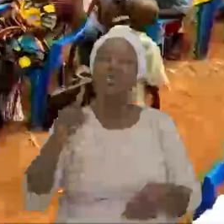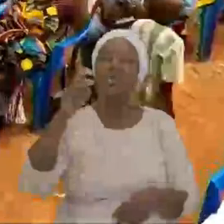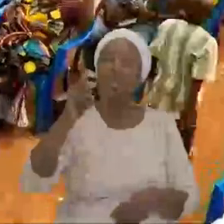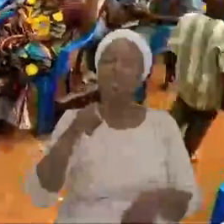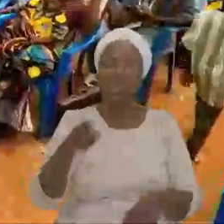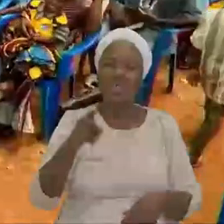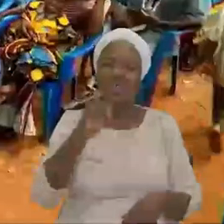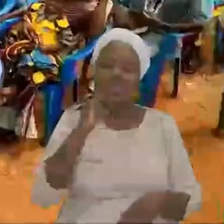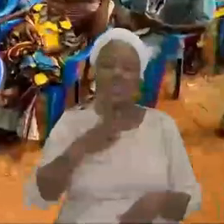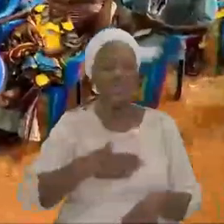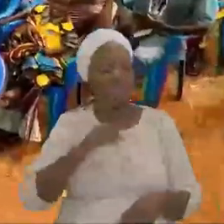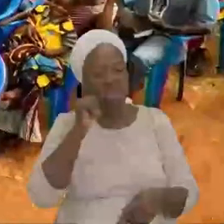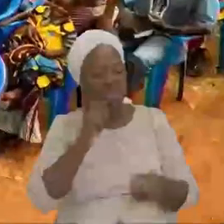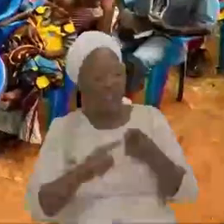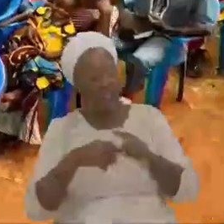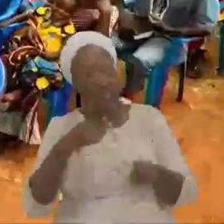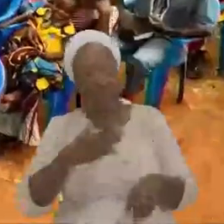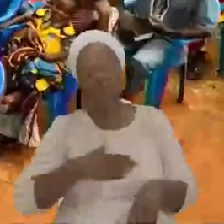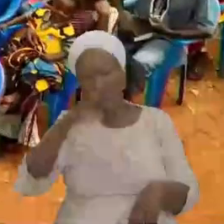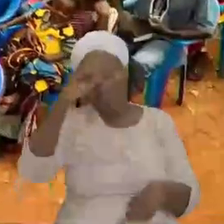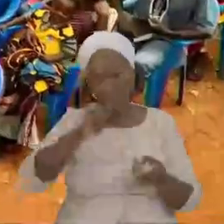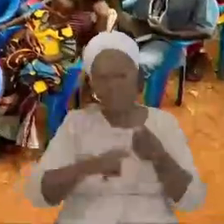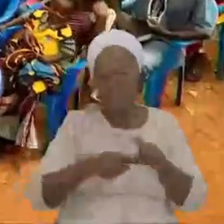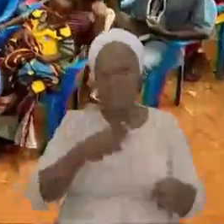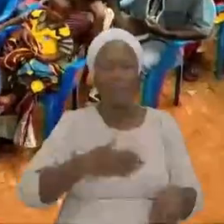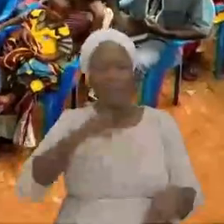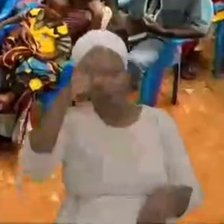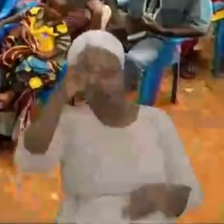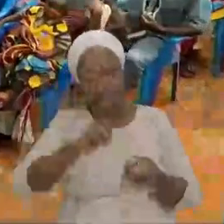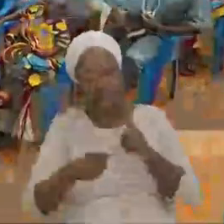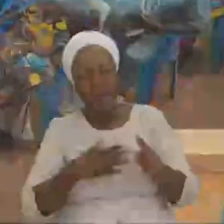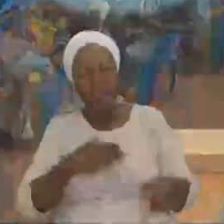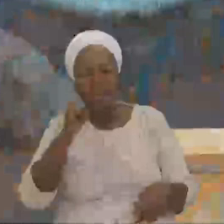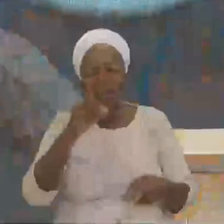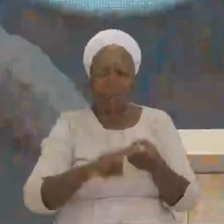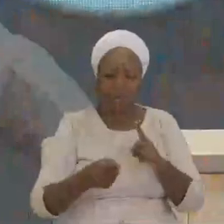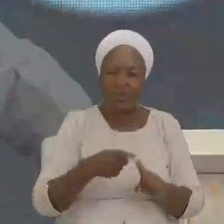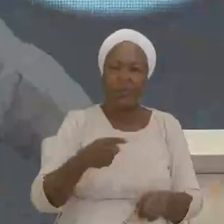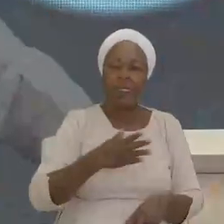renies et tu dis, vraiment, elle est ma copine, il est mon copain,